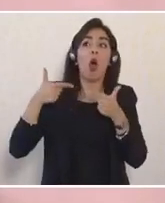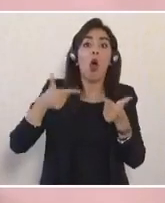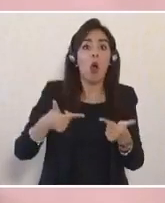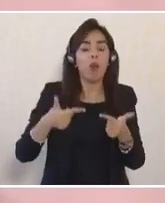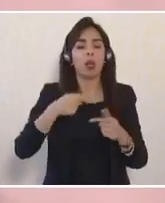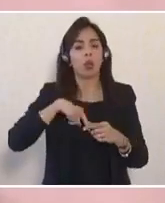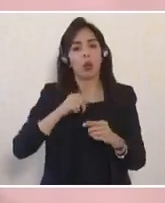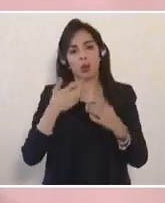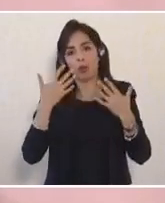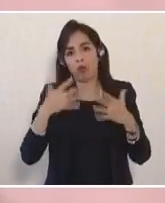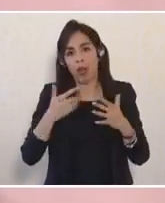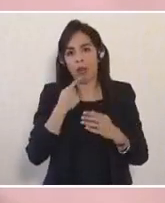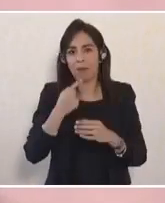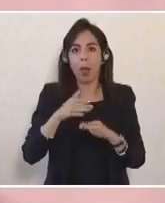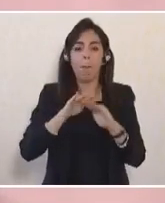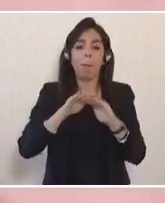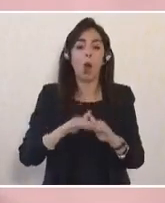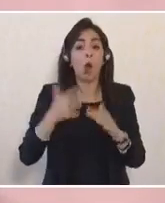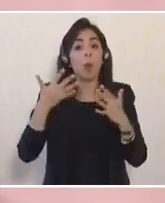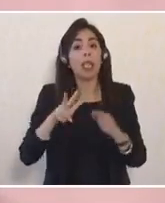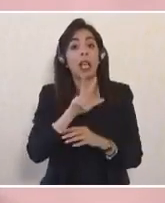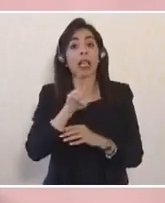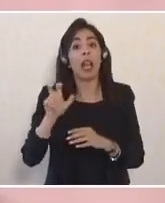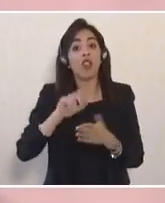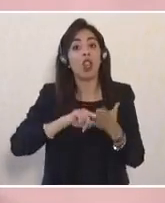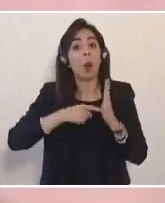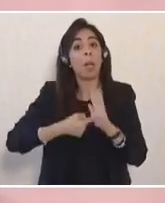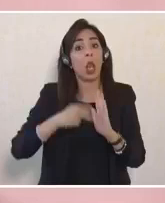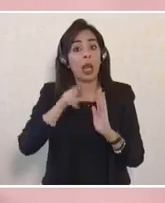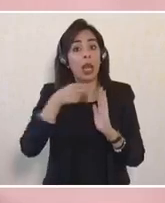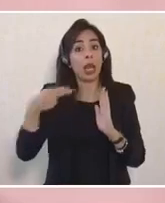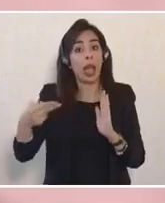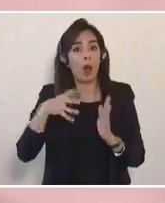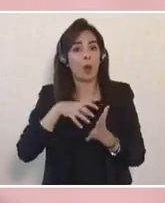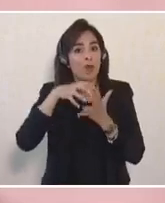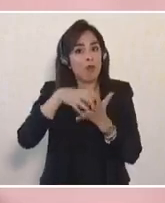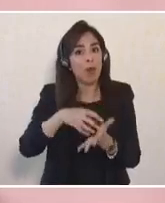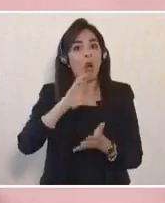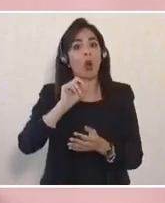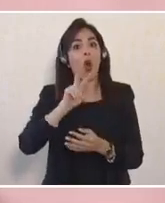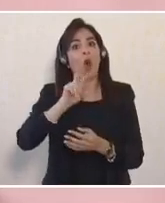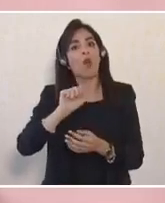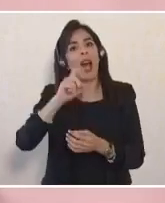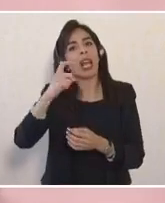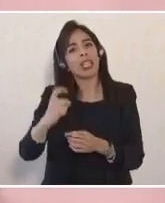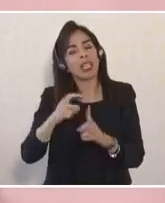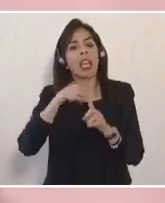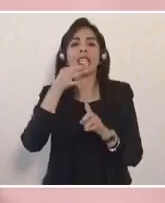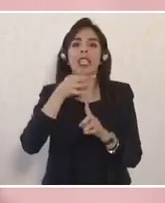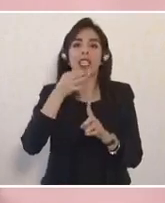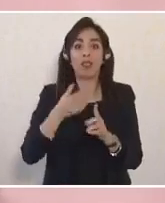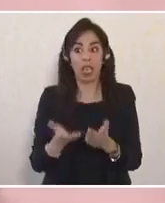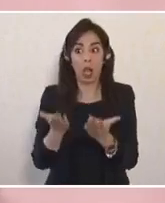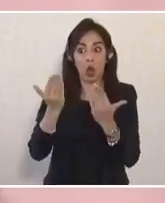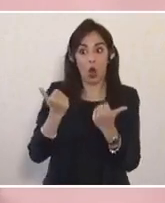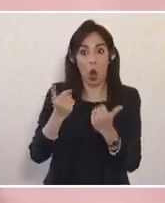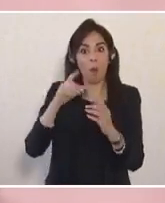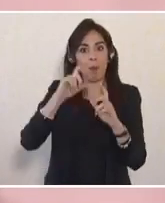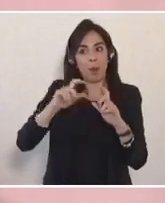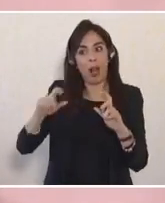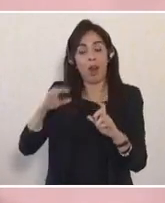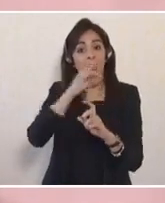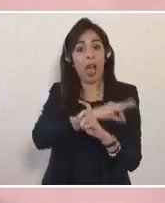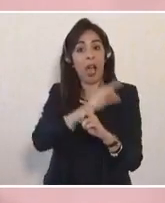300 milioni di euro per il COVAX, cioè per comprare vaccini e darli gratuitamente. Ci sono altri